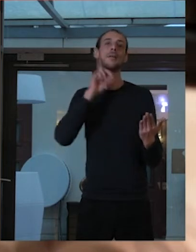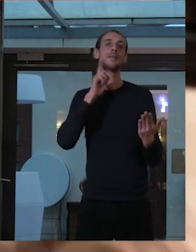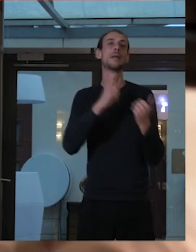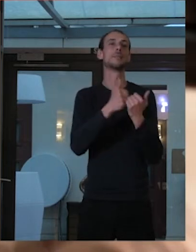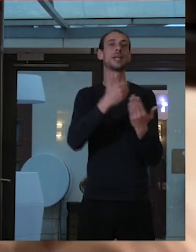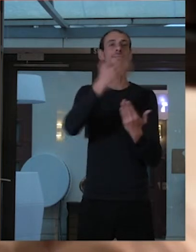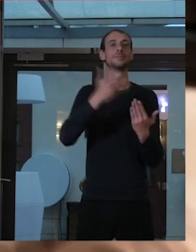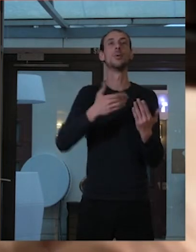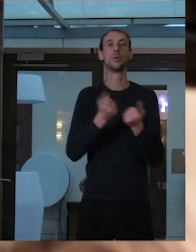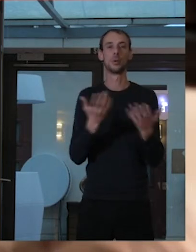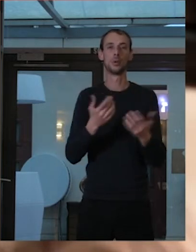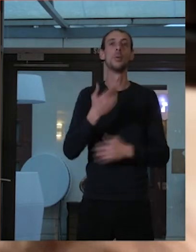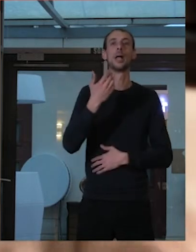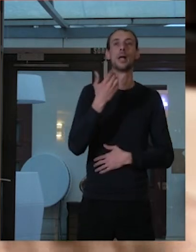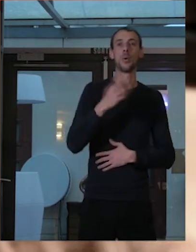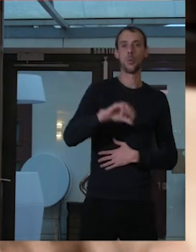quasiment